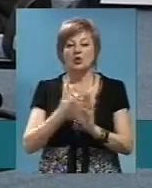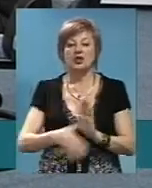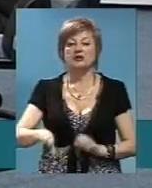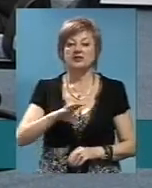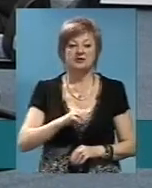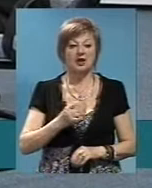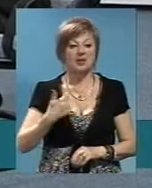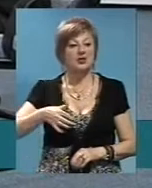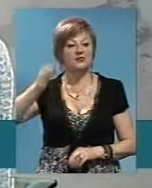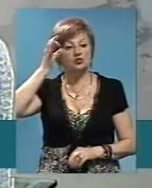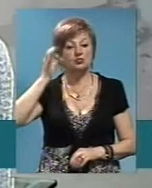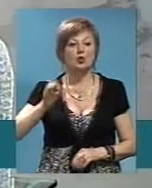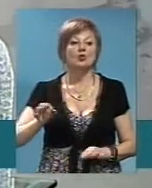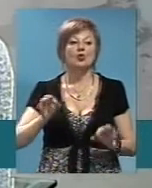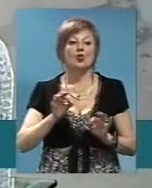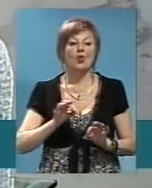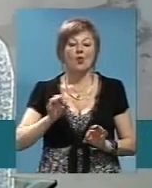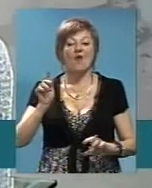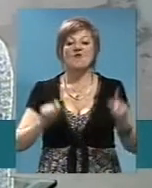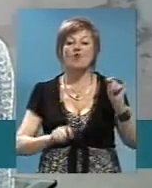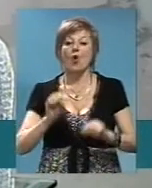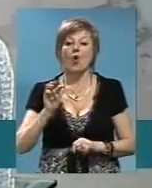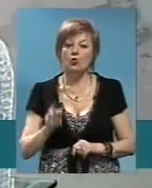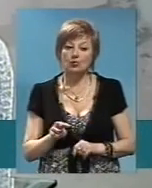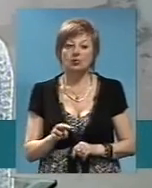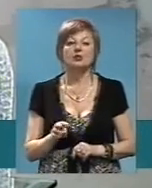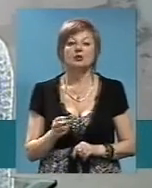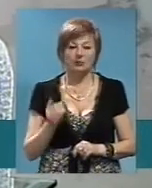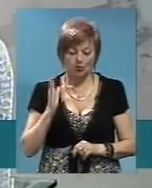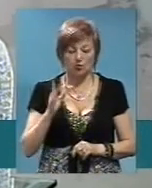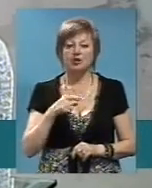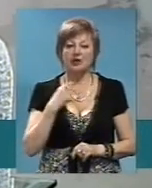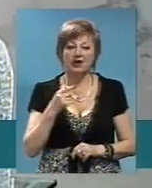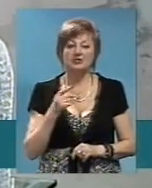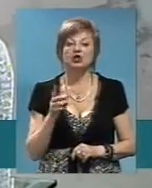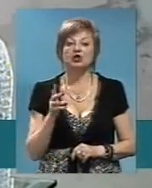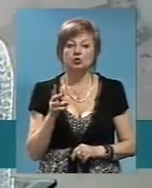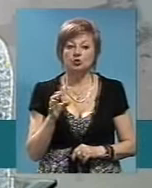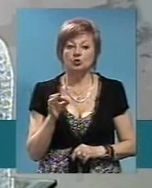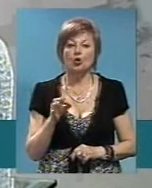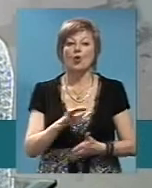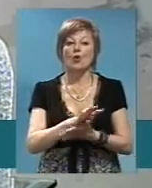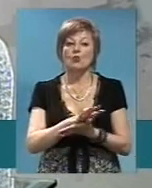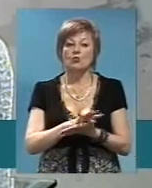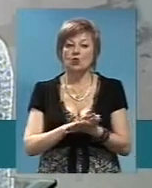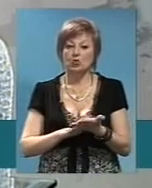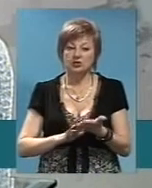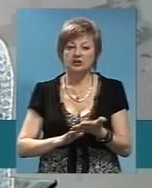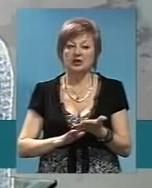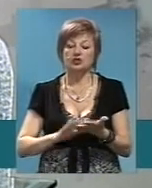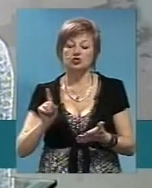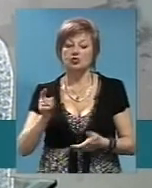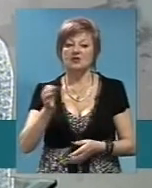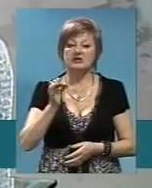Ви зараз згадали 14-й муніципальний форум, який проходив у Києві. Ми згодом про нього поговоримо. Але, продовжуючи те, що ви